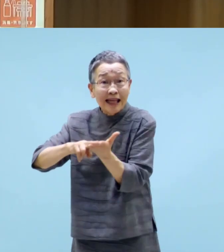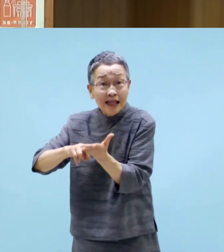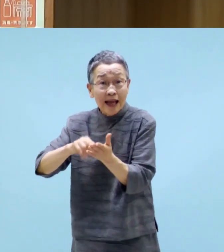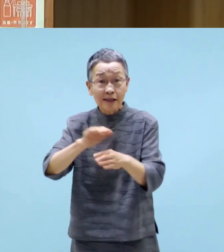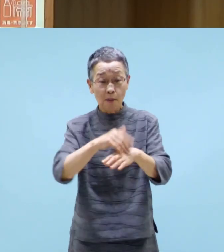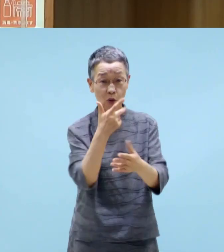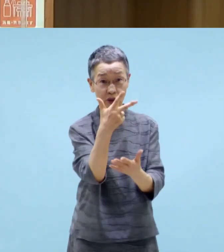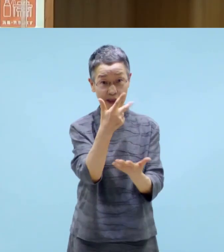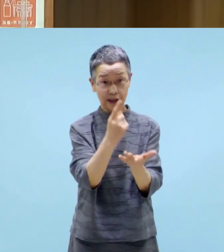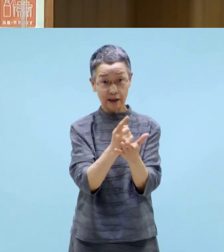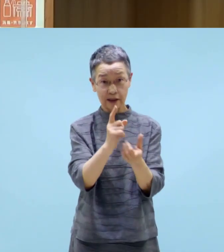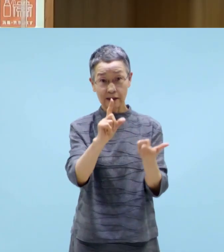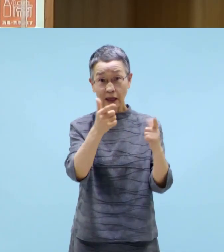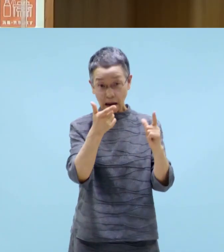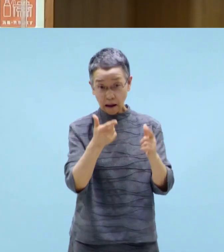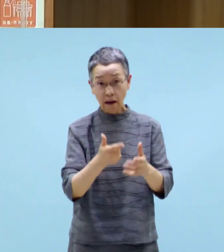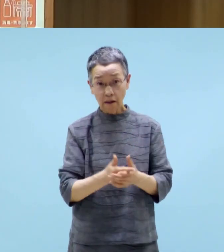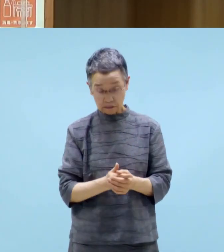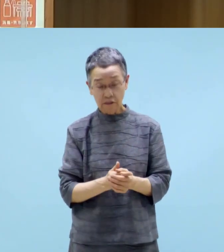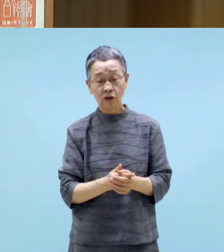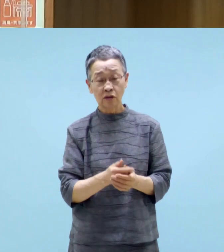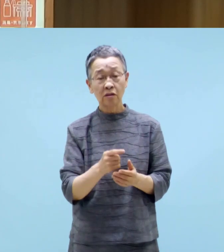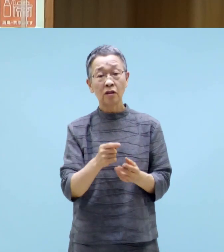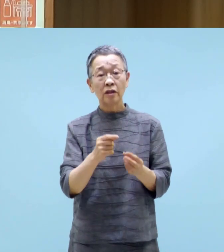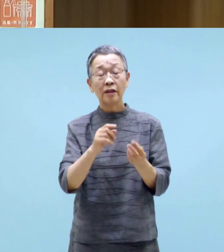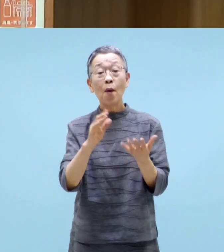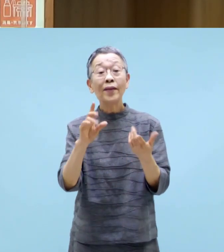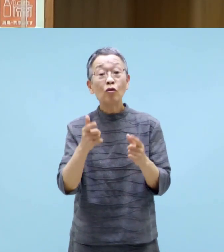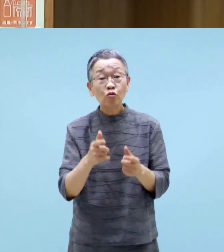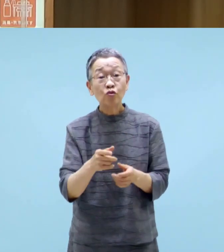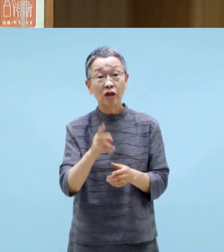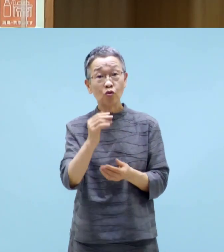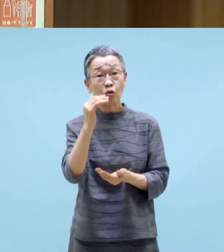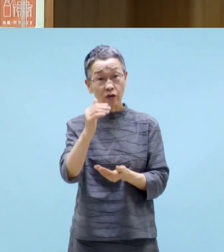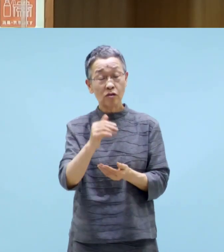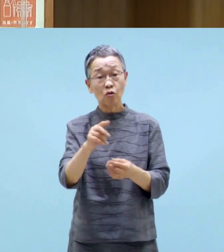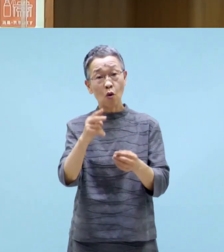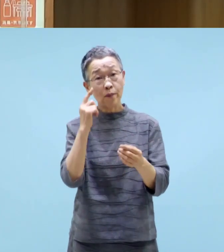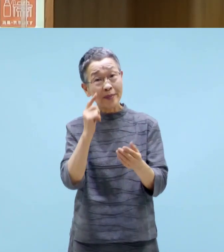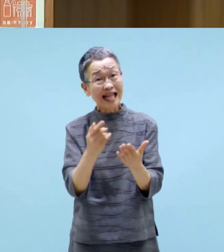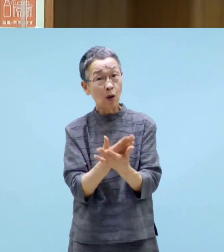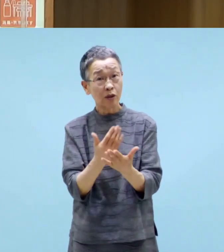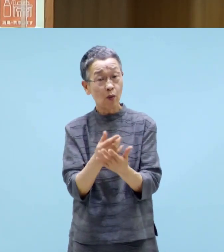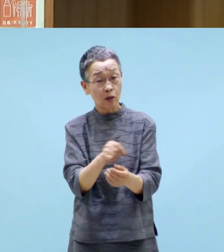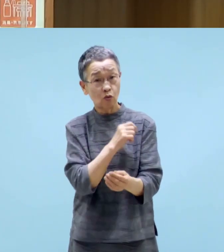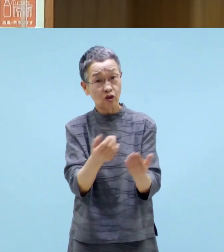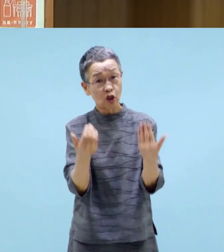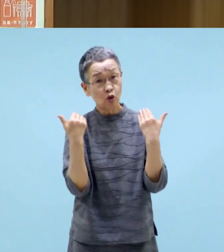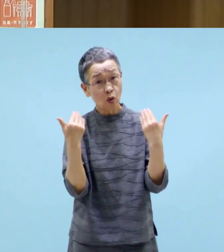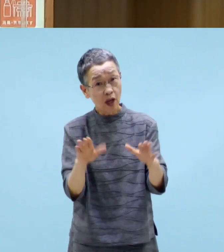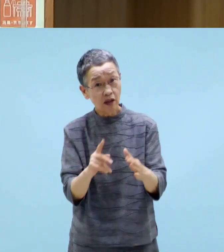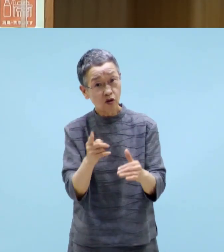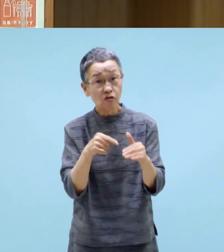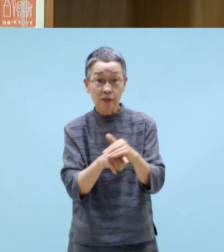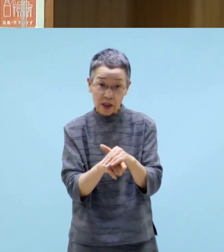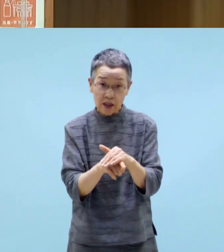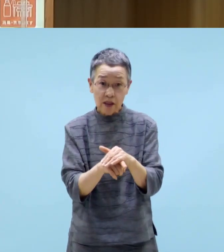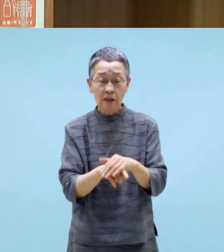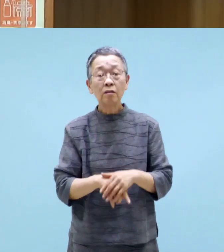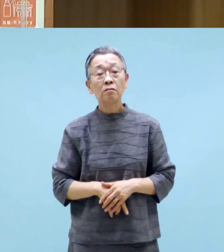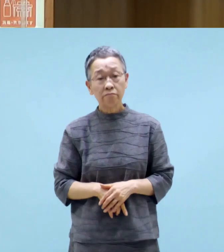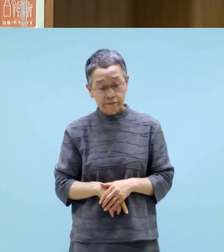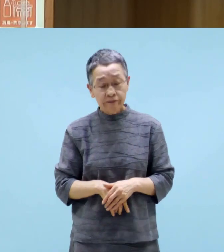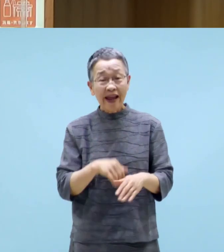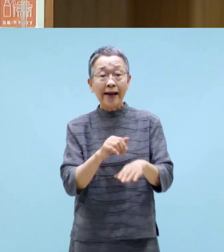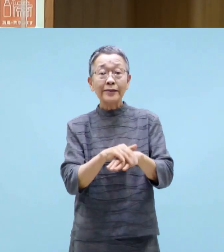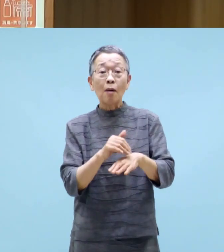市だけで、絞ってみるですとか、そういった形での見直しは特に必要はないと思います。 まあ、あの札幌での感